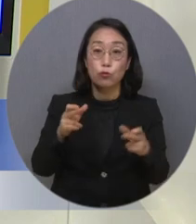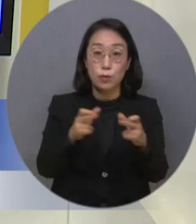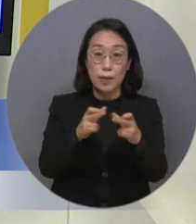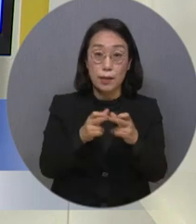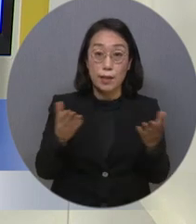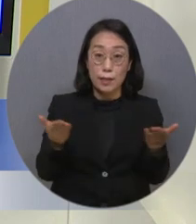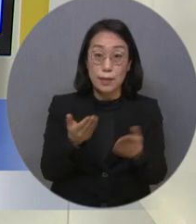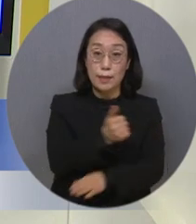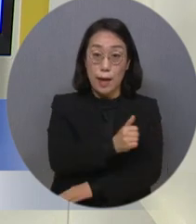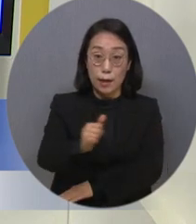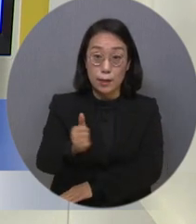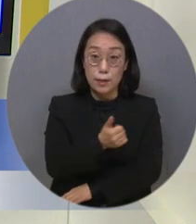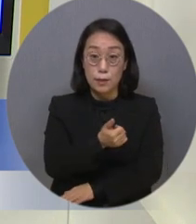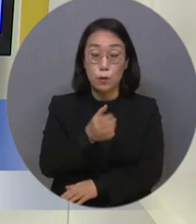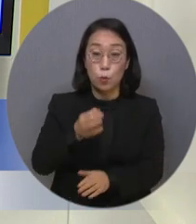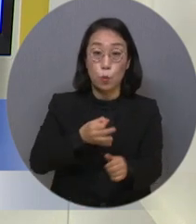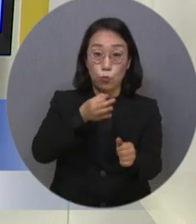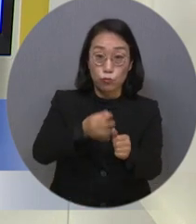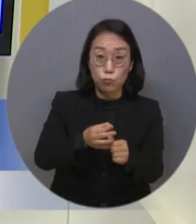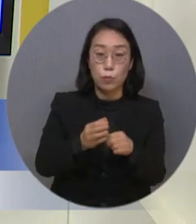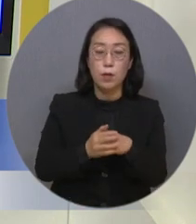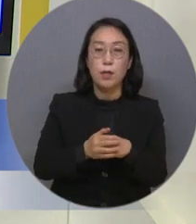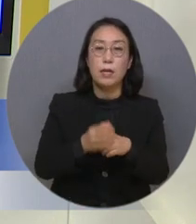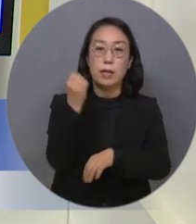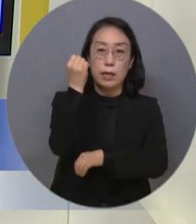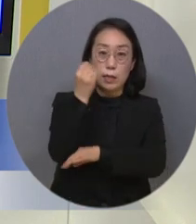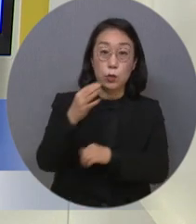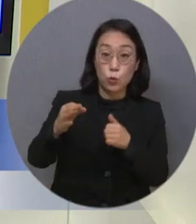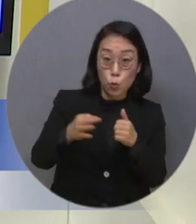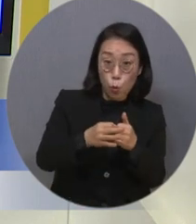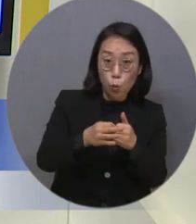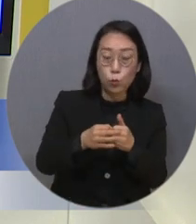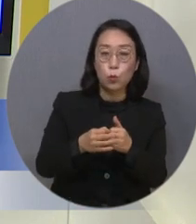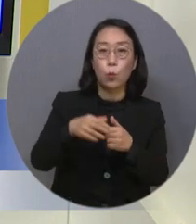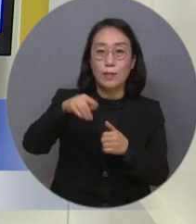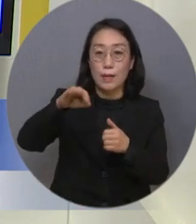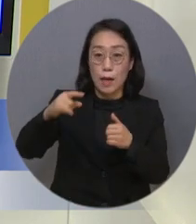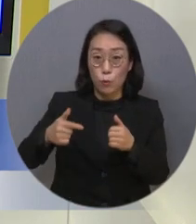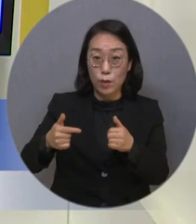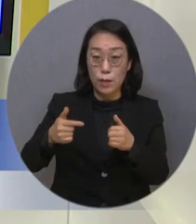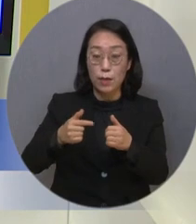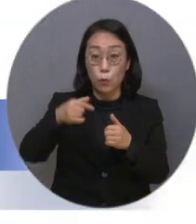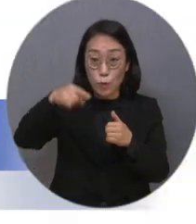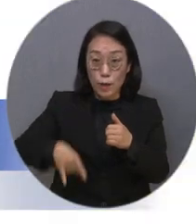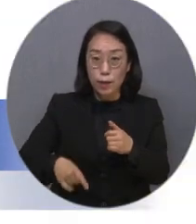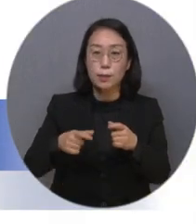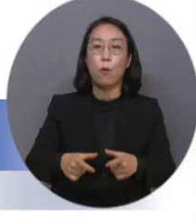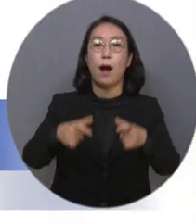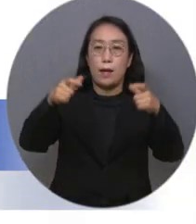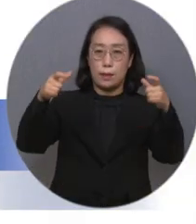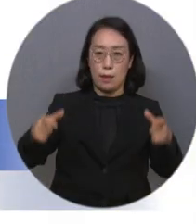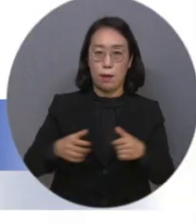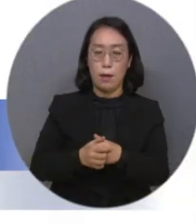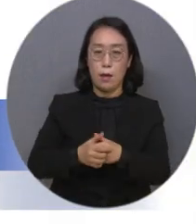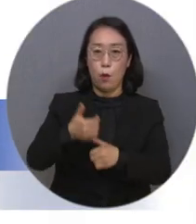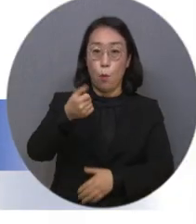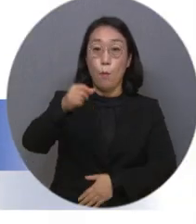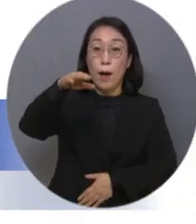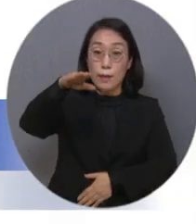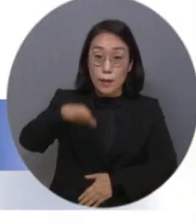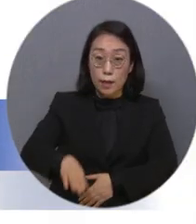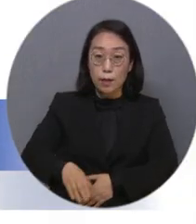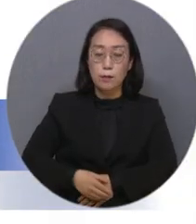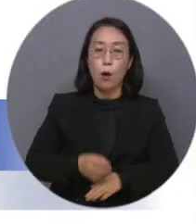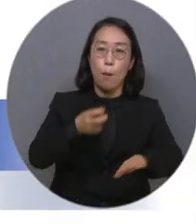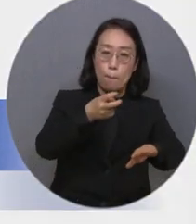출퇴근 비용 전 대상자를 기초 차상위 중증장애인 근로자까지 확대했기 때문인데요 월 5만원 한도